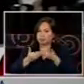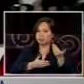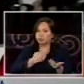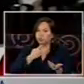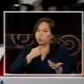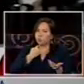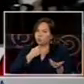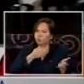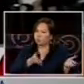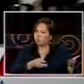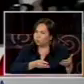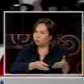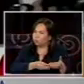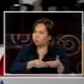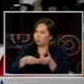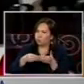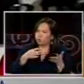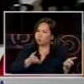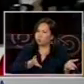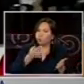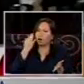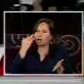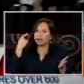dito, hindi paghihiganti.